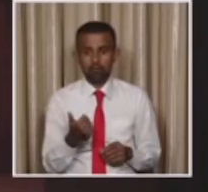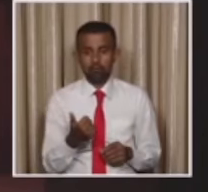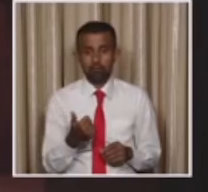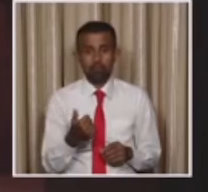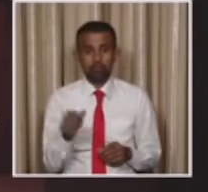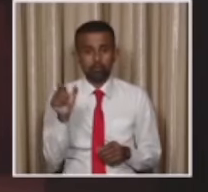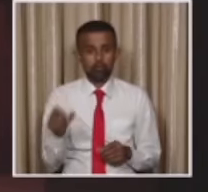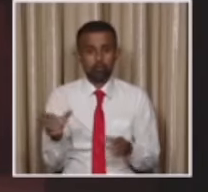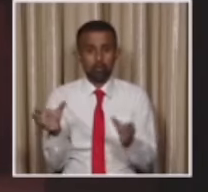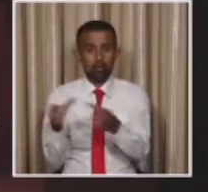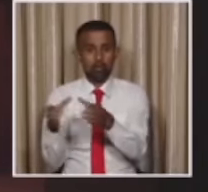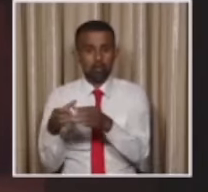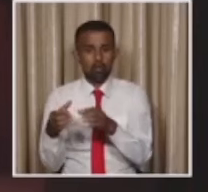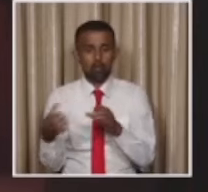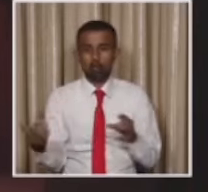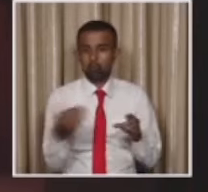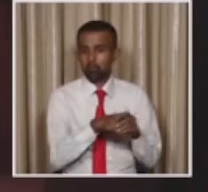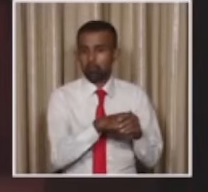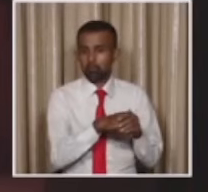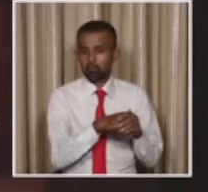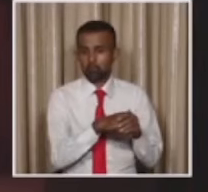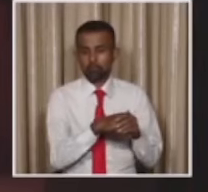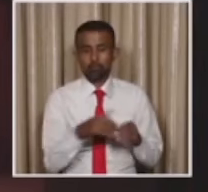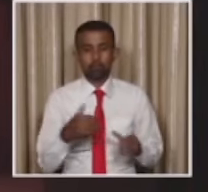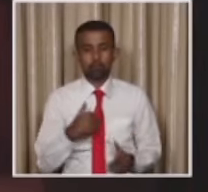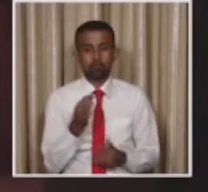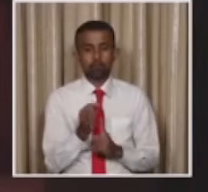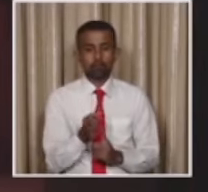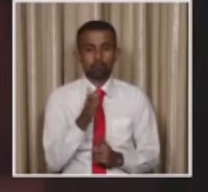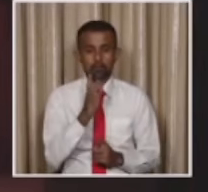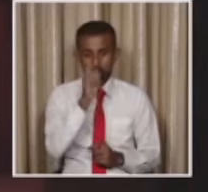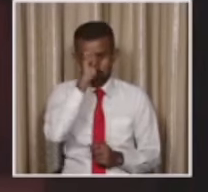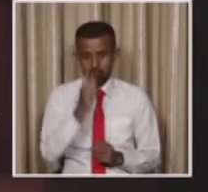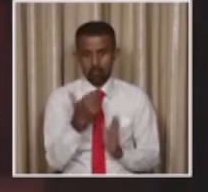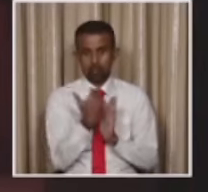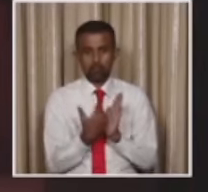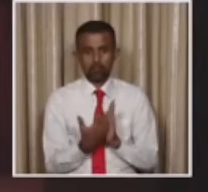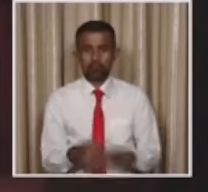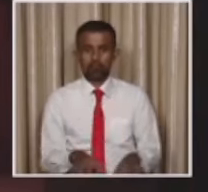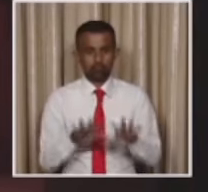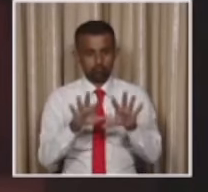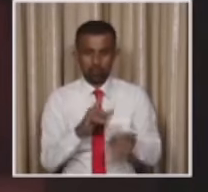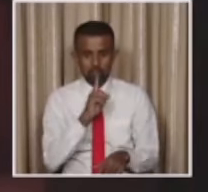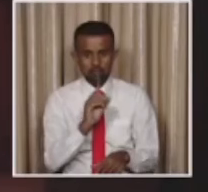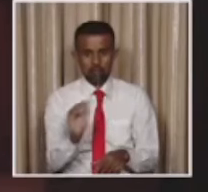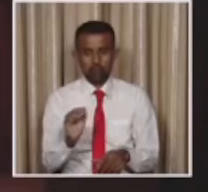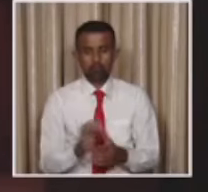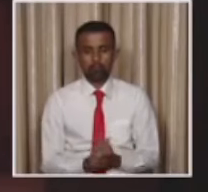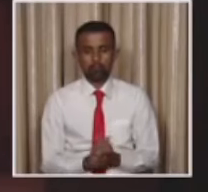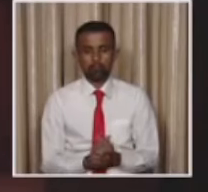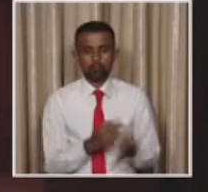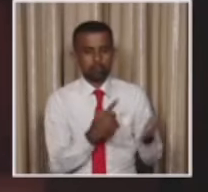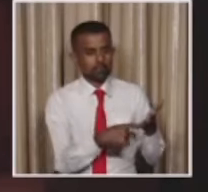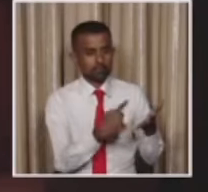සිටින කණ්ඩායම් මේකට ගොනු කරගන්න. මම ජනාධිපතිතුමාට මම කරුණු කිහිපයක් කියන්නට කැමතියි. මෙන්න මේ කරුණු